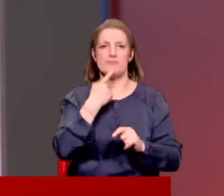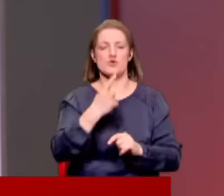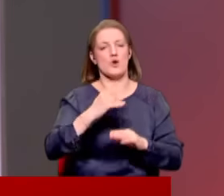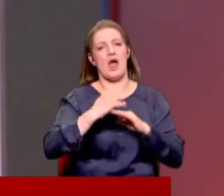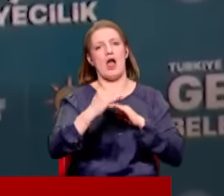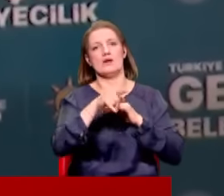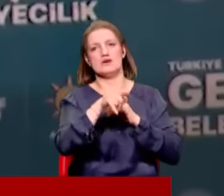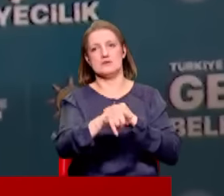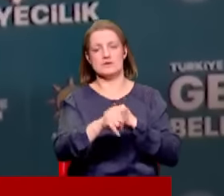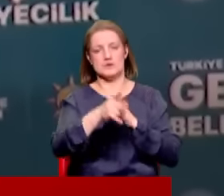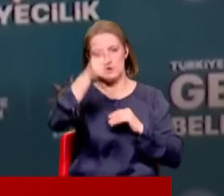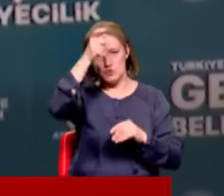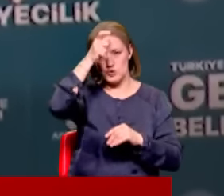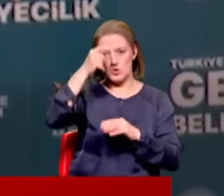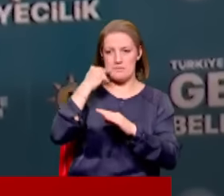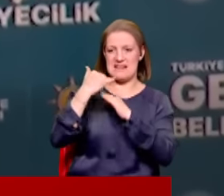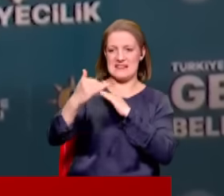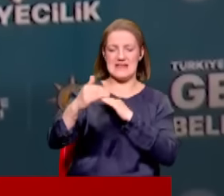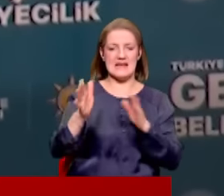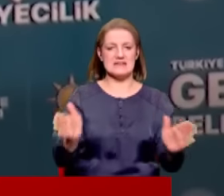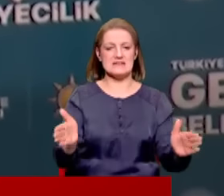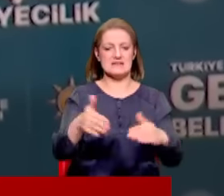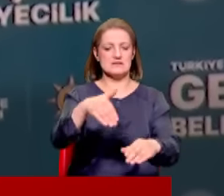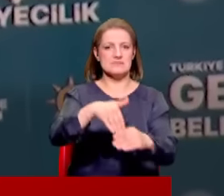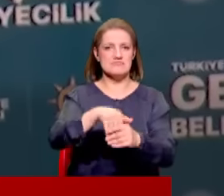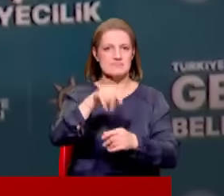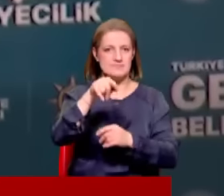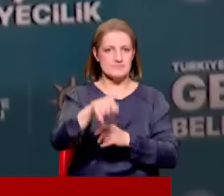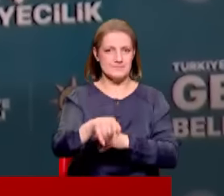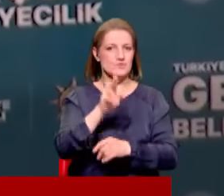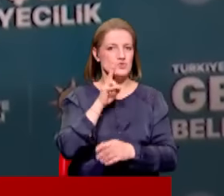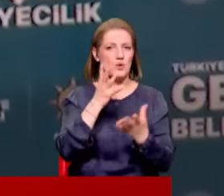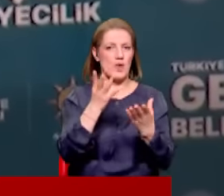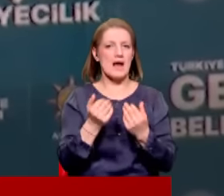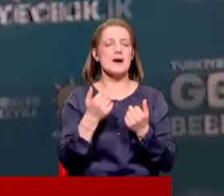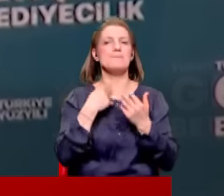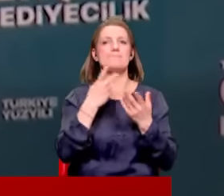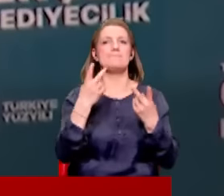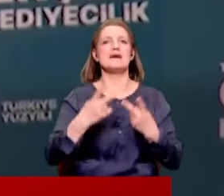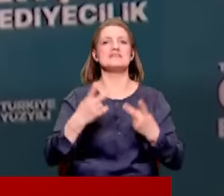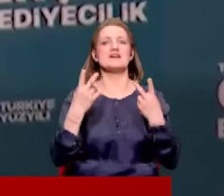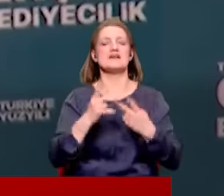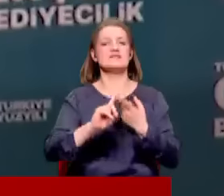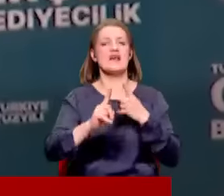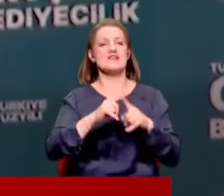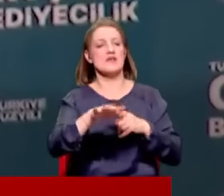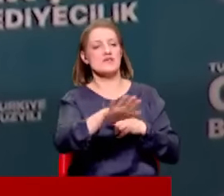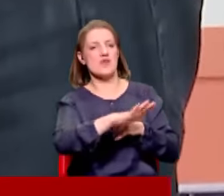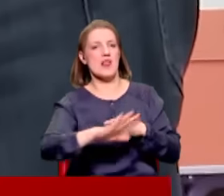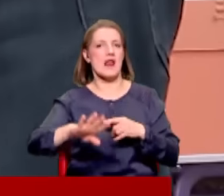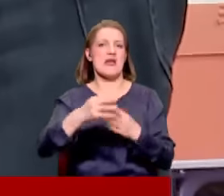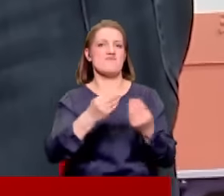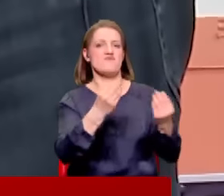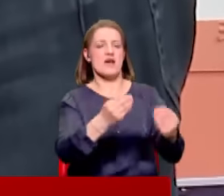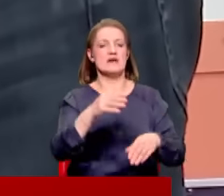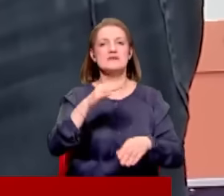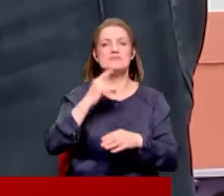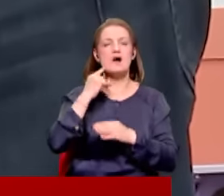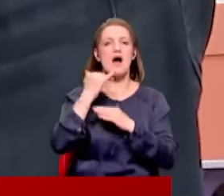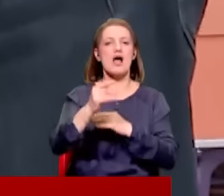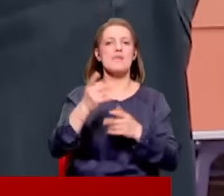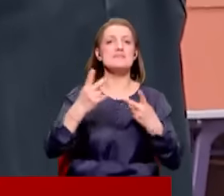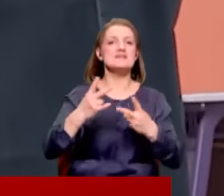sonraki seçime yönelik. Türk milleti yine sandığı vesile kılarak mesajlarını siyasetçilere ulaştırmıştır. Seçmenin mesajını